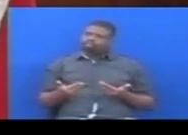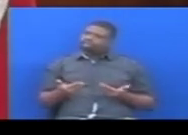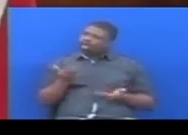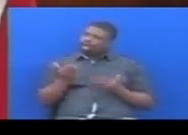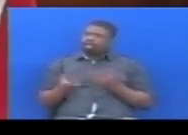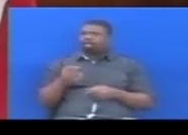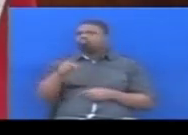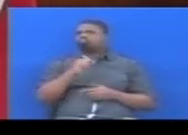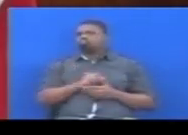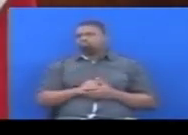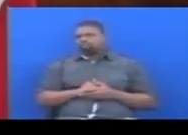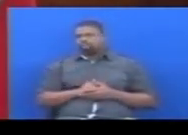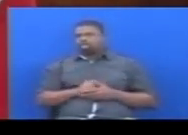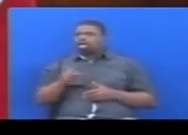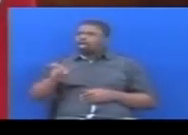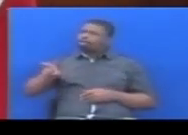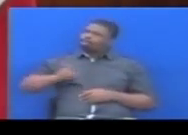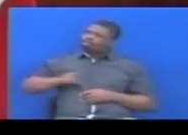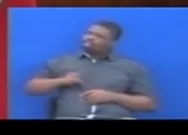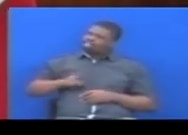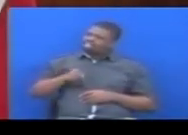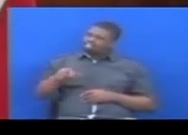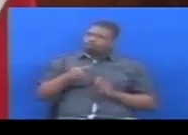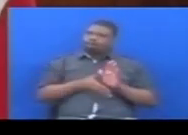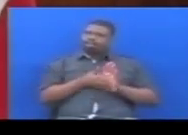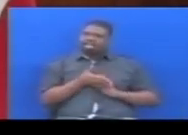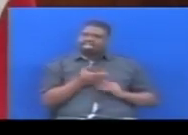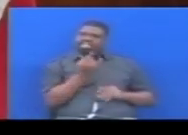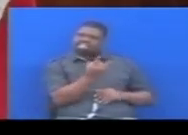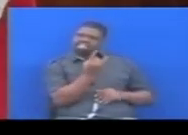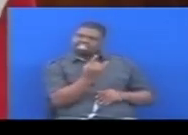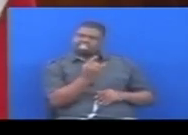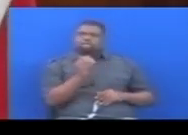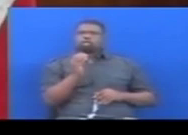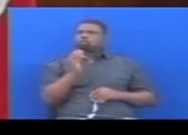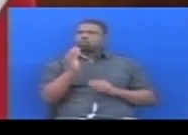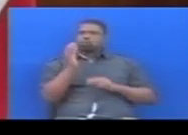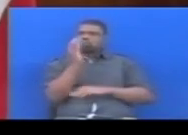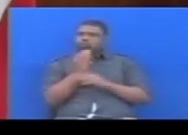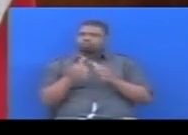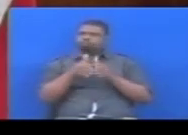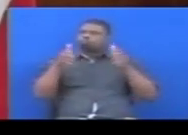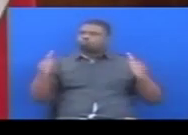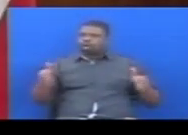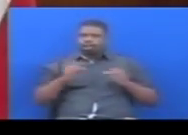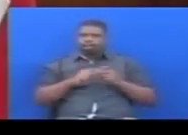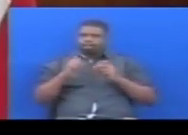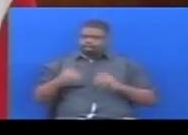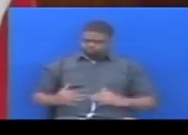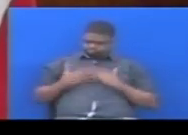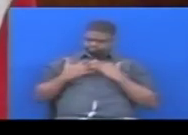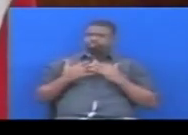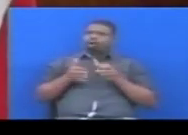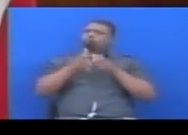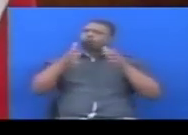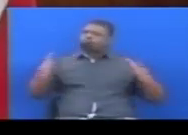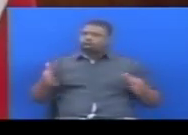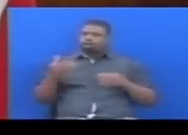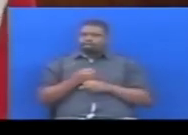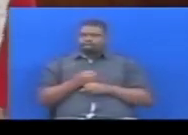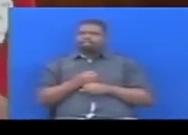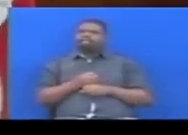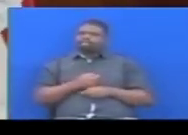consent, ili sasa hawa mabinti ambao wameanza kujamiana na umri katika umri mkubwa na maambukizi yamekuwa ni makubwa waweze kupata ridhaa ya kuweza